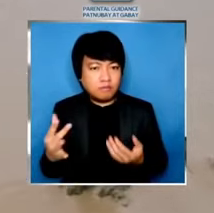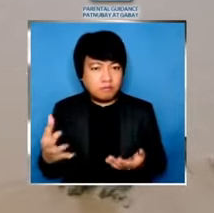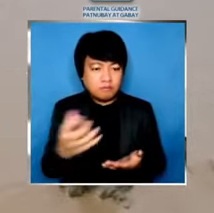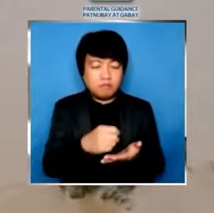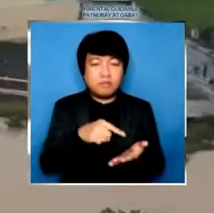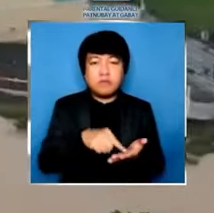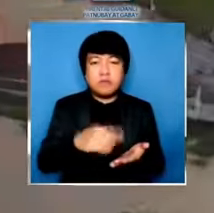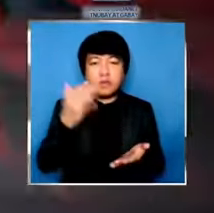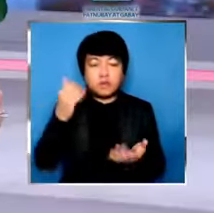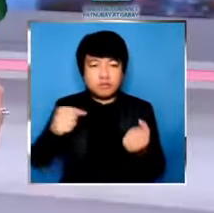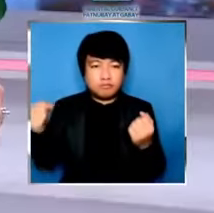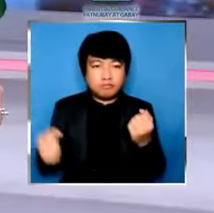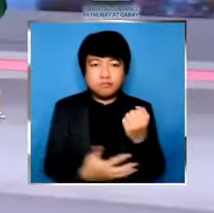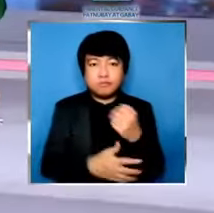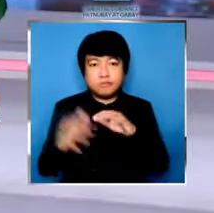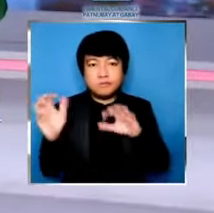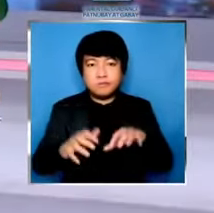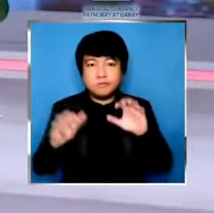habagat.